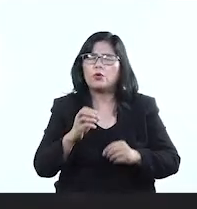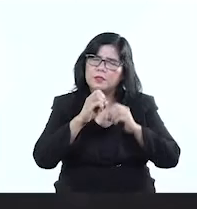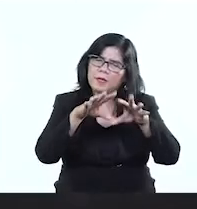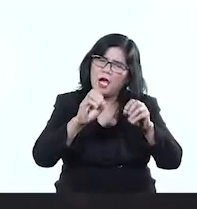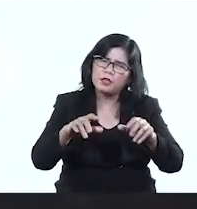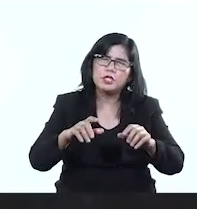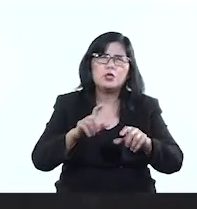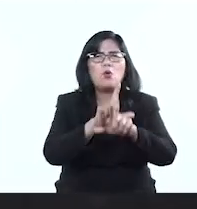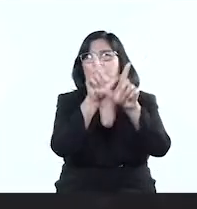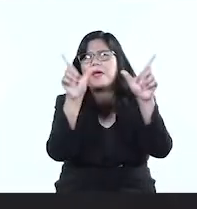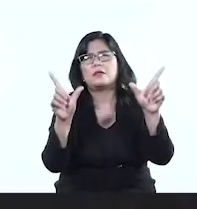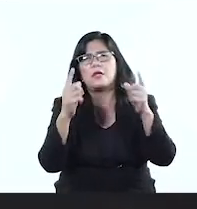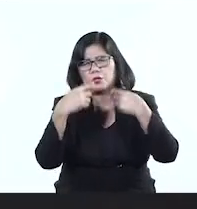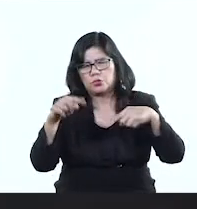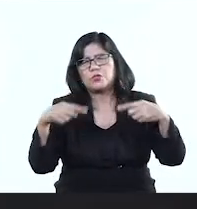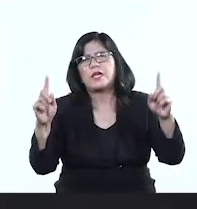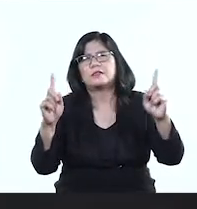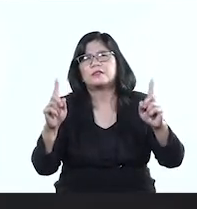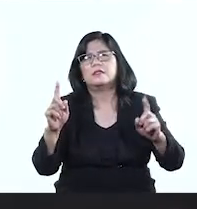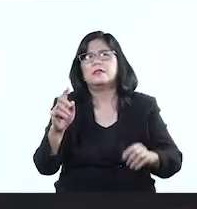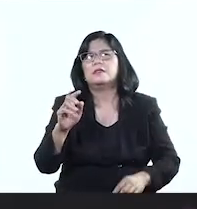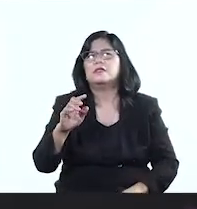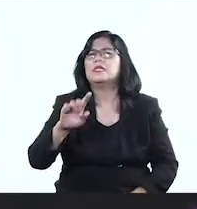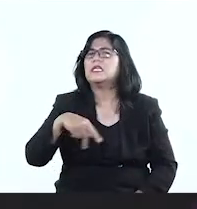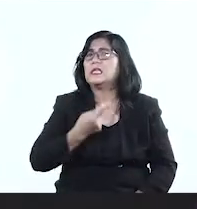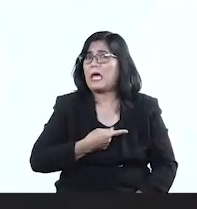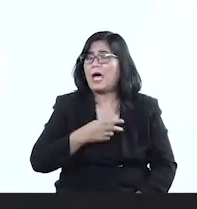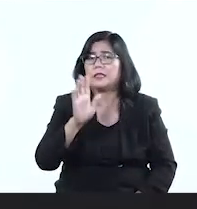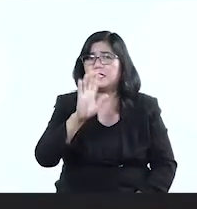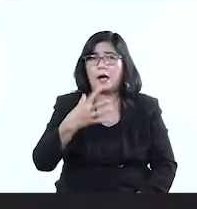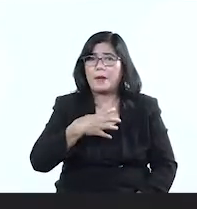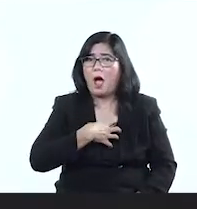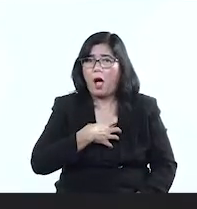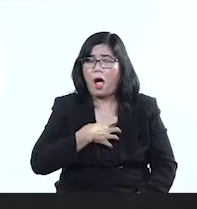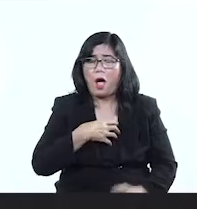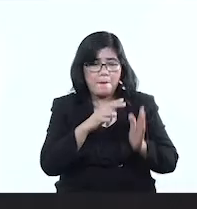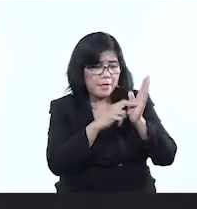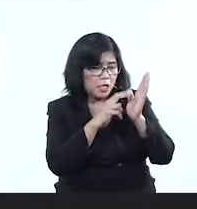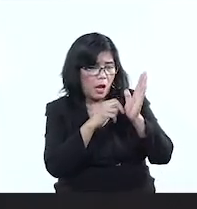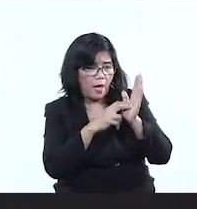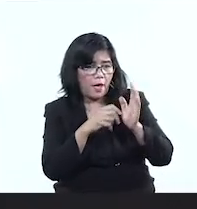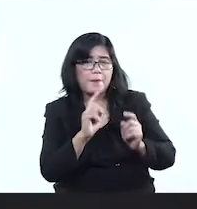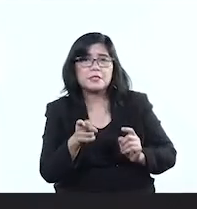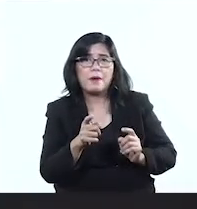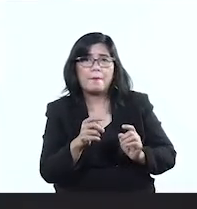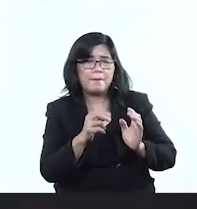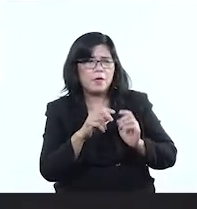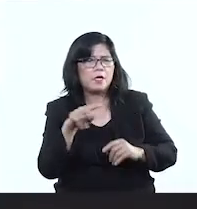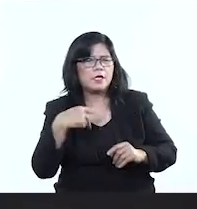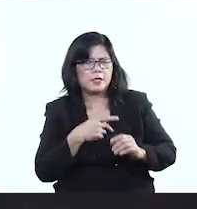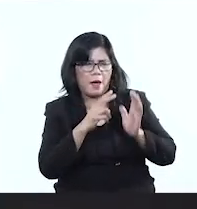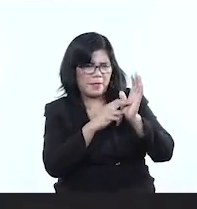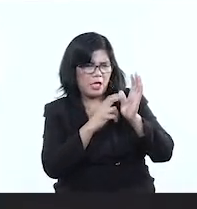luar biasa Hai saya tidak berhak memberi penilaian Karena kalaupun saya menilai saya melihat kulit luarnya Hai